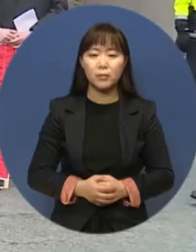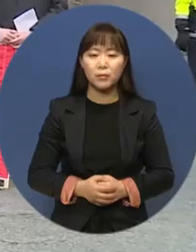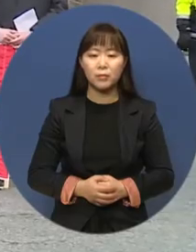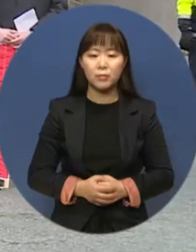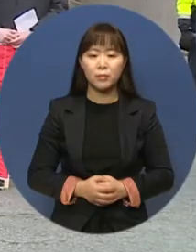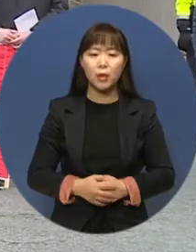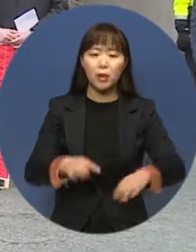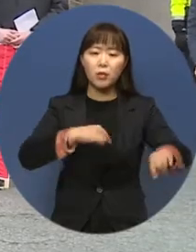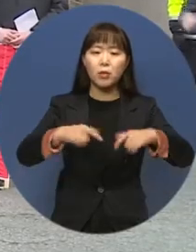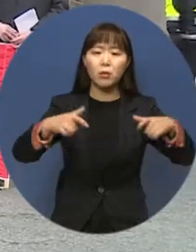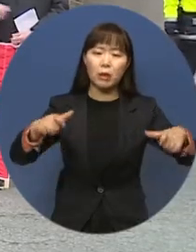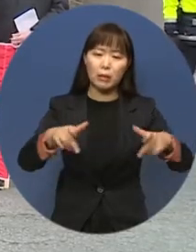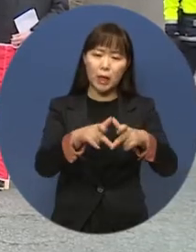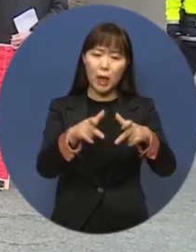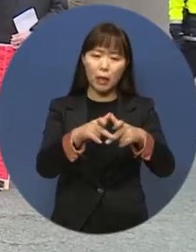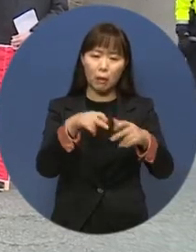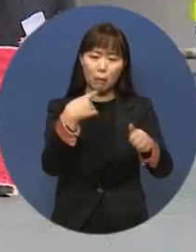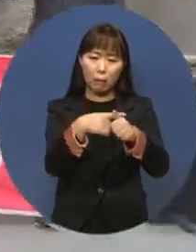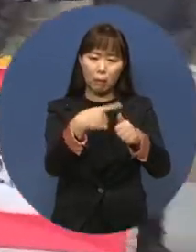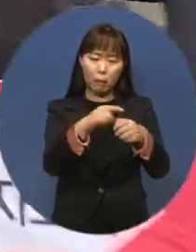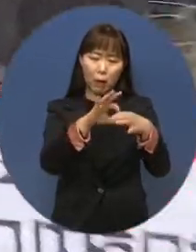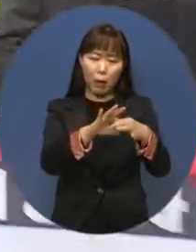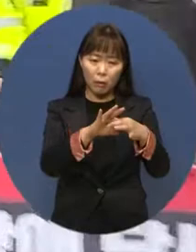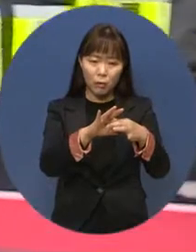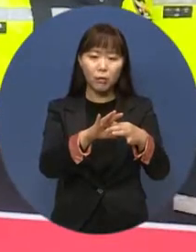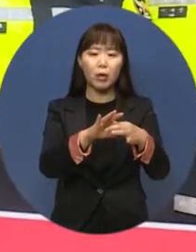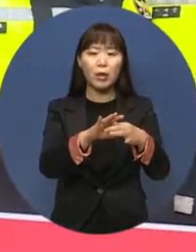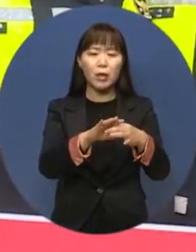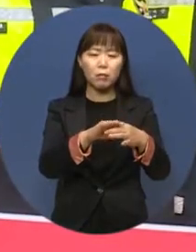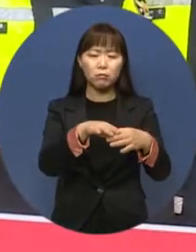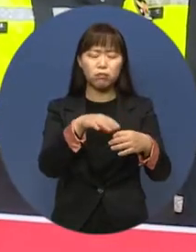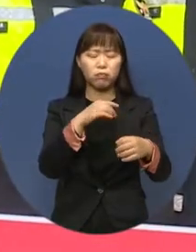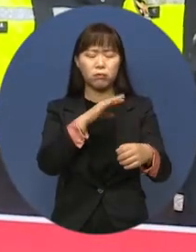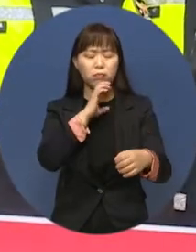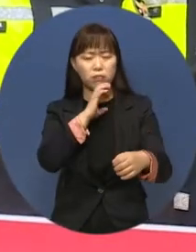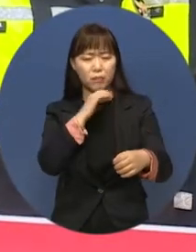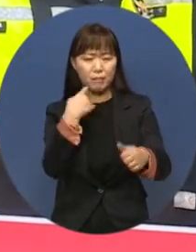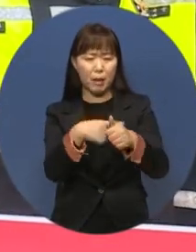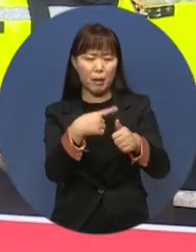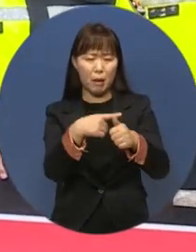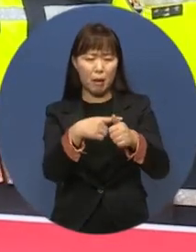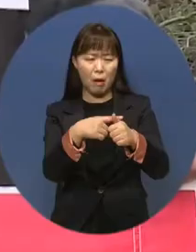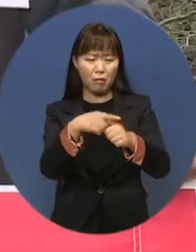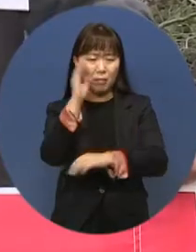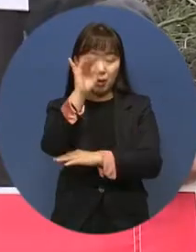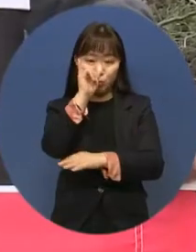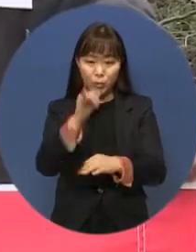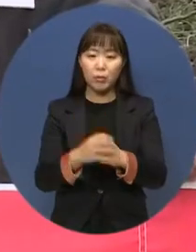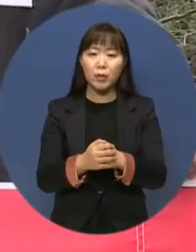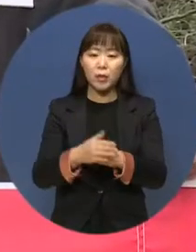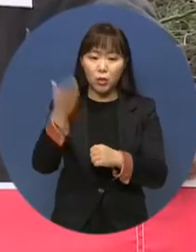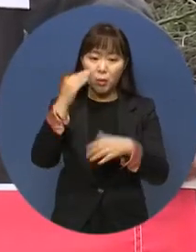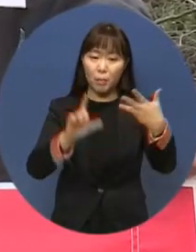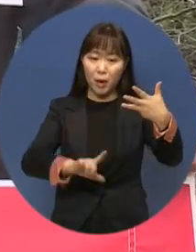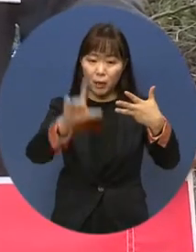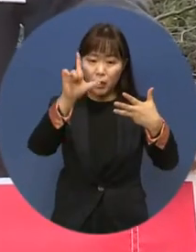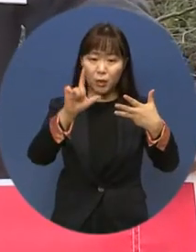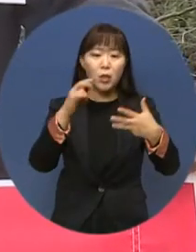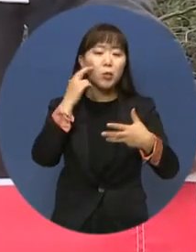연이은 정치권의 장애인 비하 발언에 대해 질타의 목소리가 이어졌습니다. 지난 8일